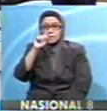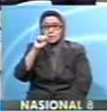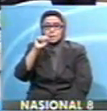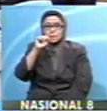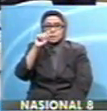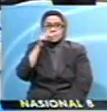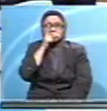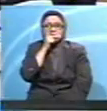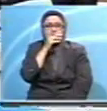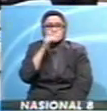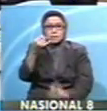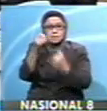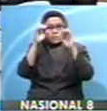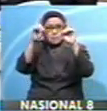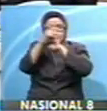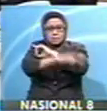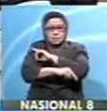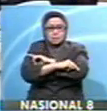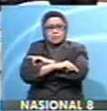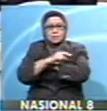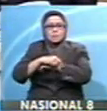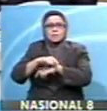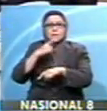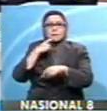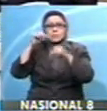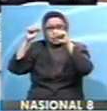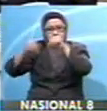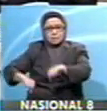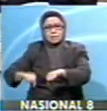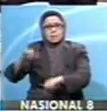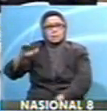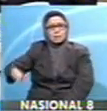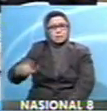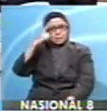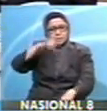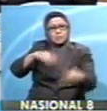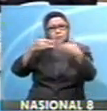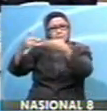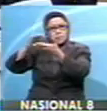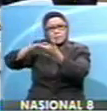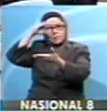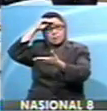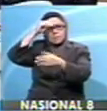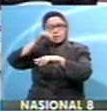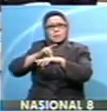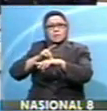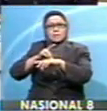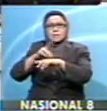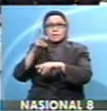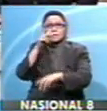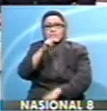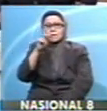adik Nor Erni Amira matzalani 14 tahun memulakan persekolahan di Sekolah Menengah kebangsaan seri Pantai Kuala Kedah hari